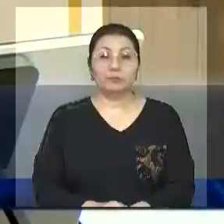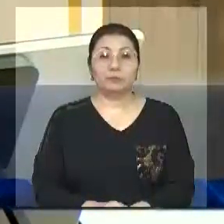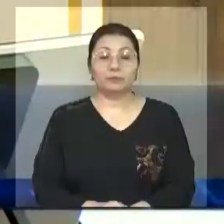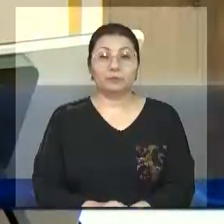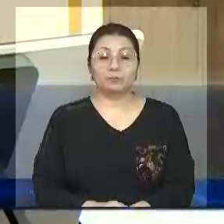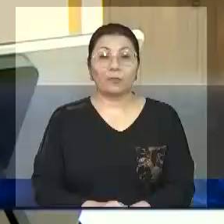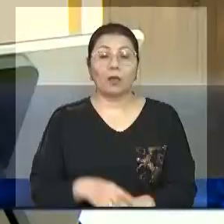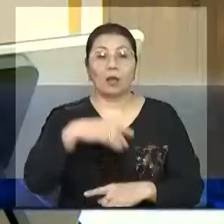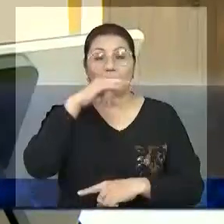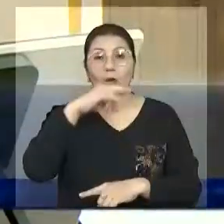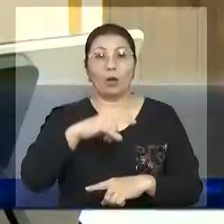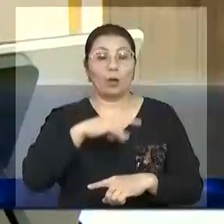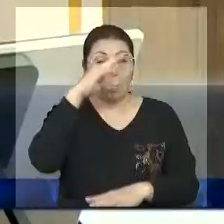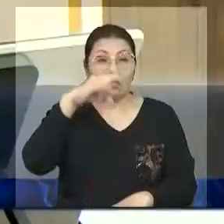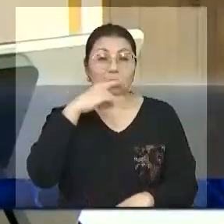отандық өнімді